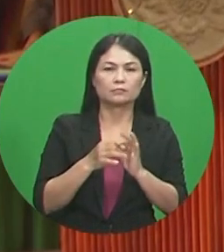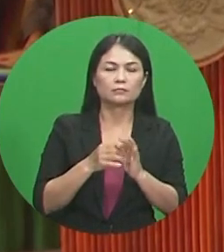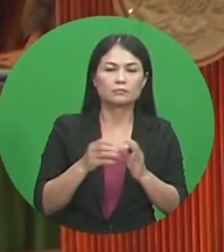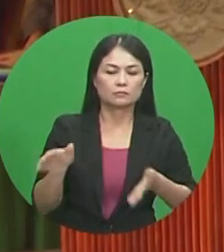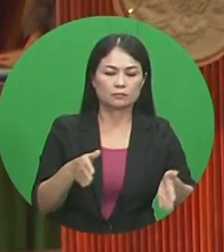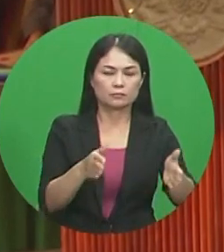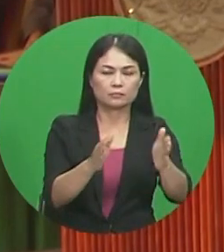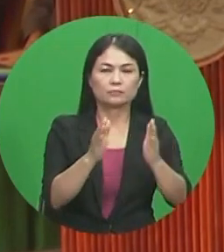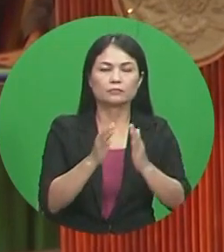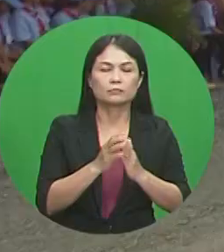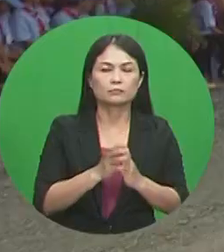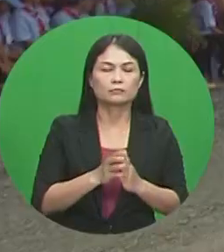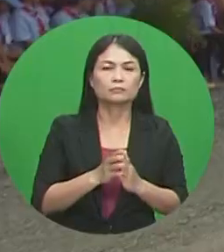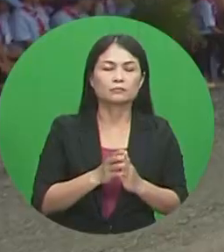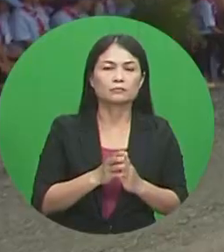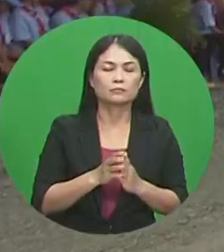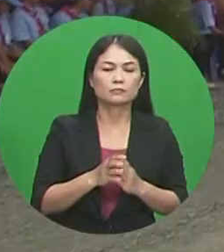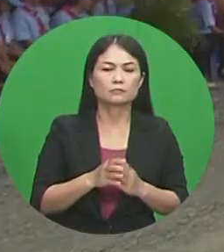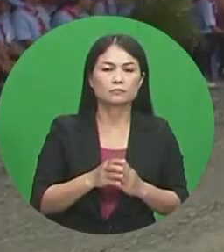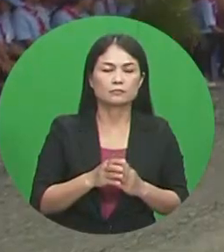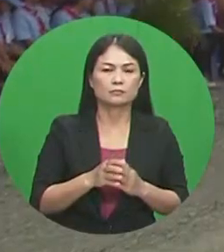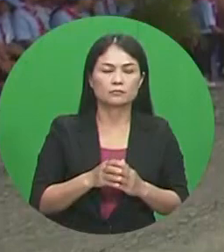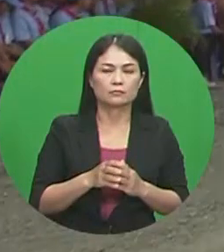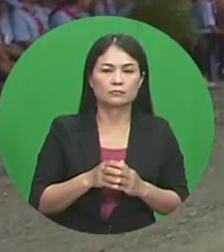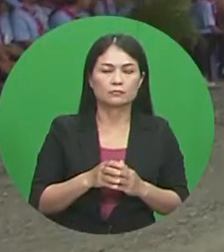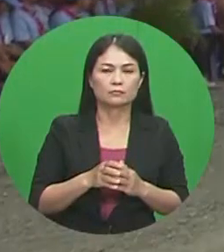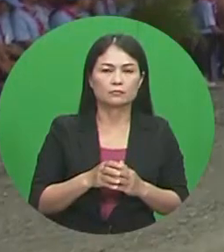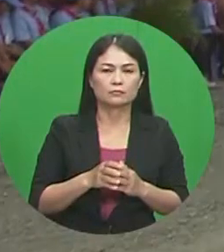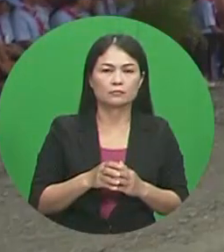ផ្លូវរវាងណា